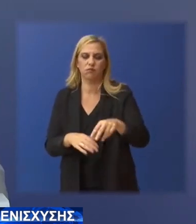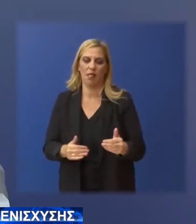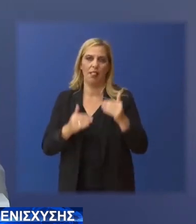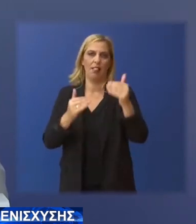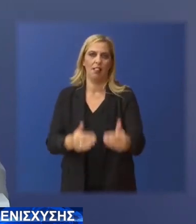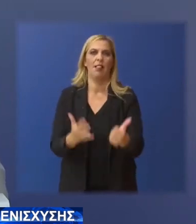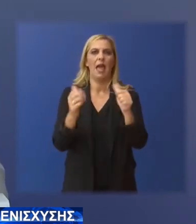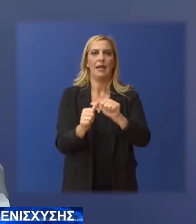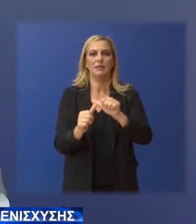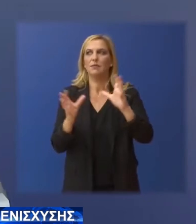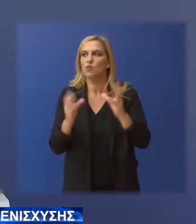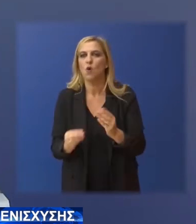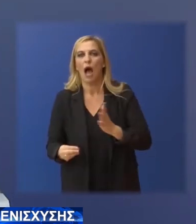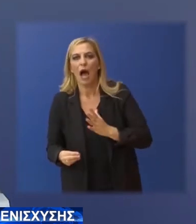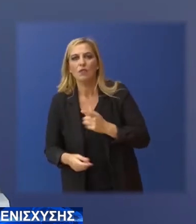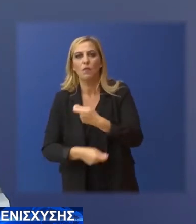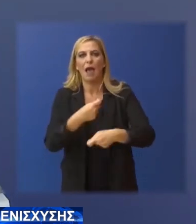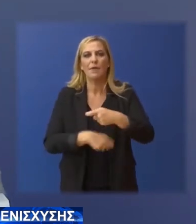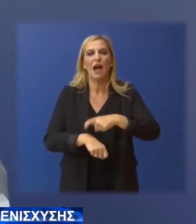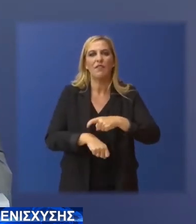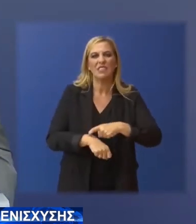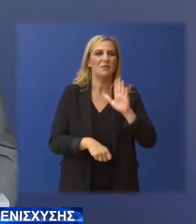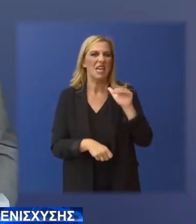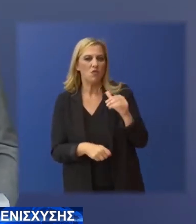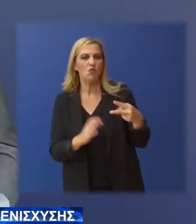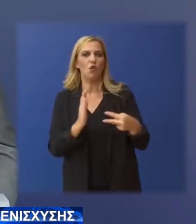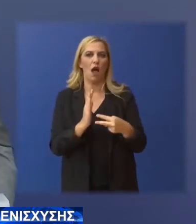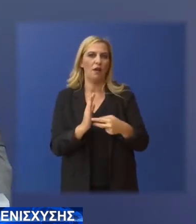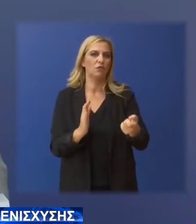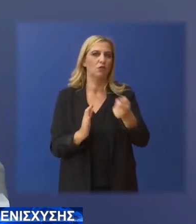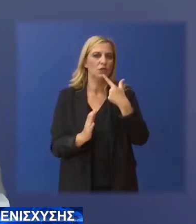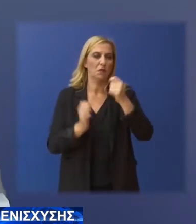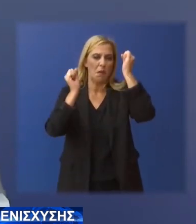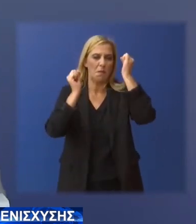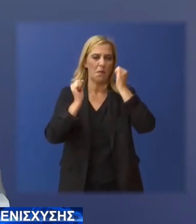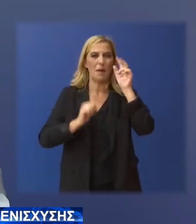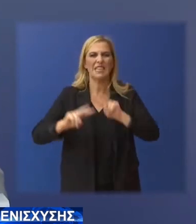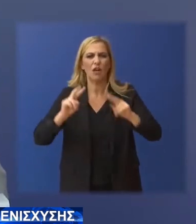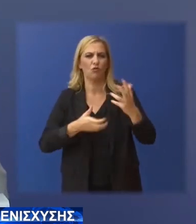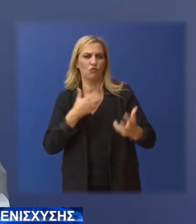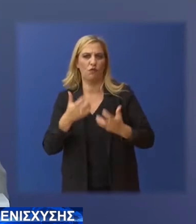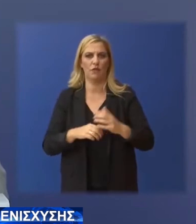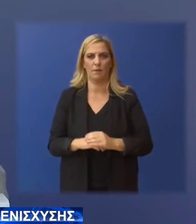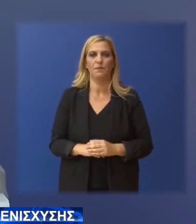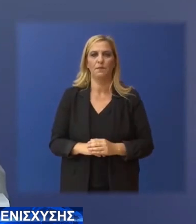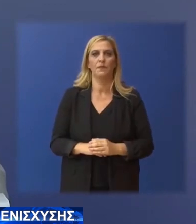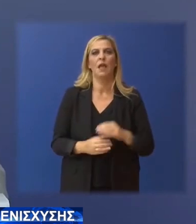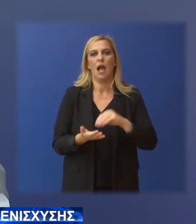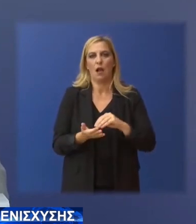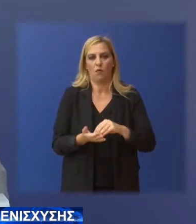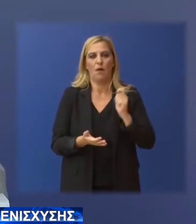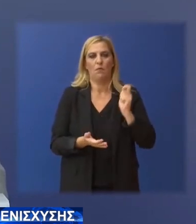και επιχειρήσεις που επλήγησαν από τις πυρκαγιές των μηνών Ιουλίου, Αυγούστου και Σεπτεμβρίου. Στο πλαίσιο της απόφασης, αναστέλλεται η